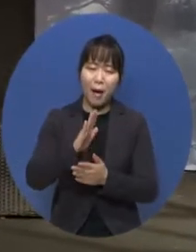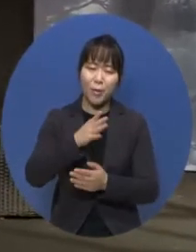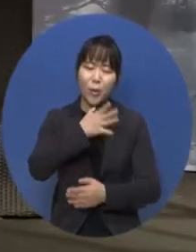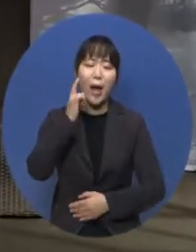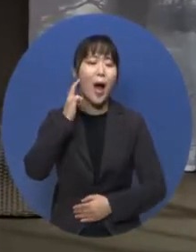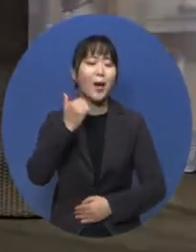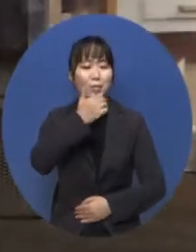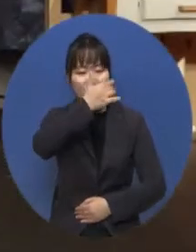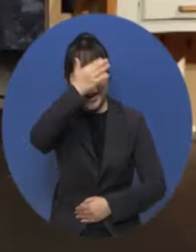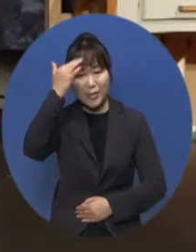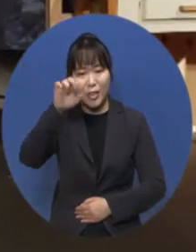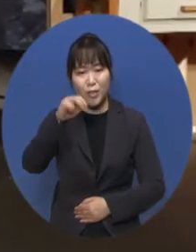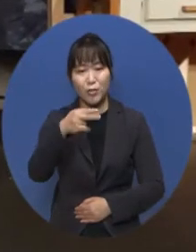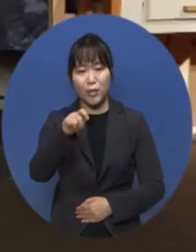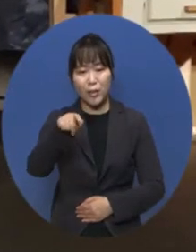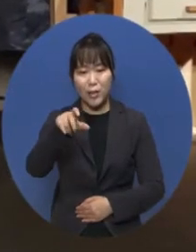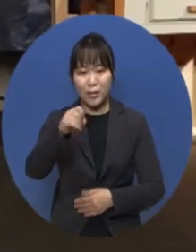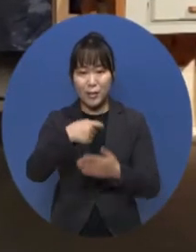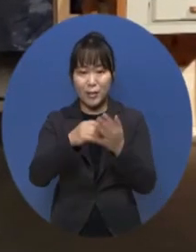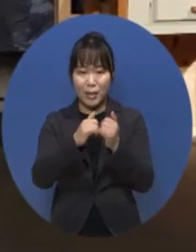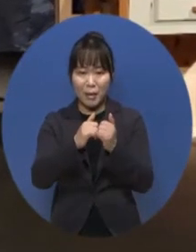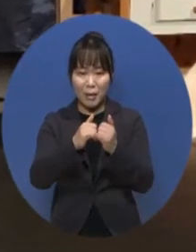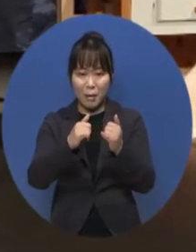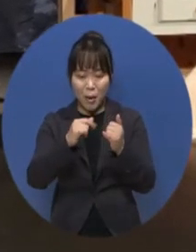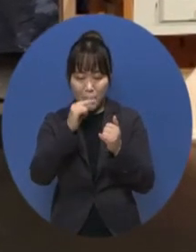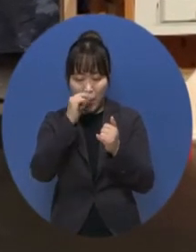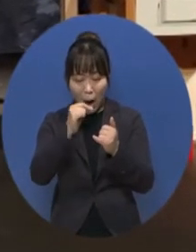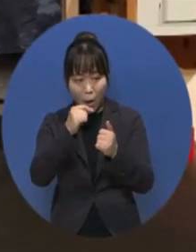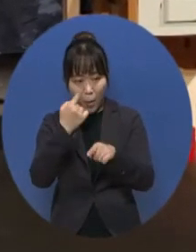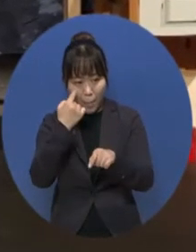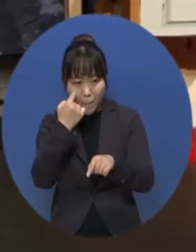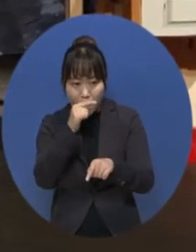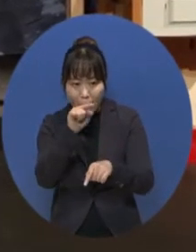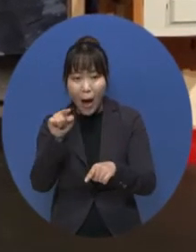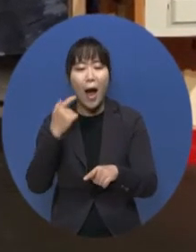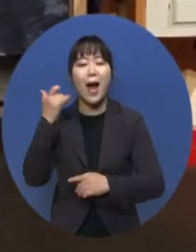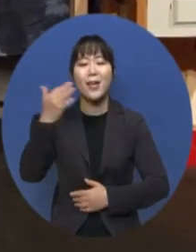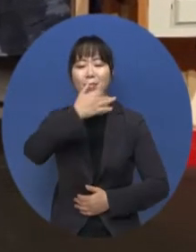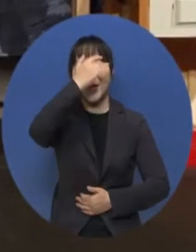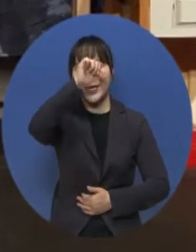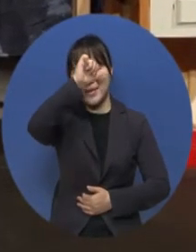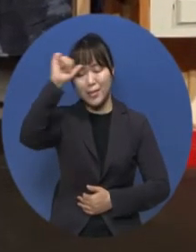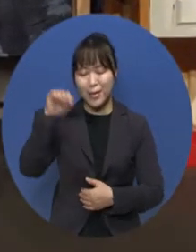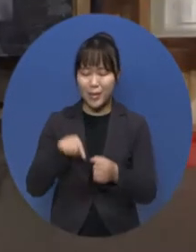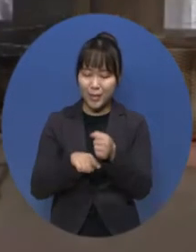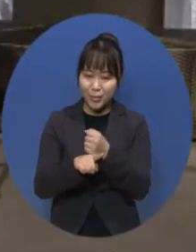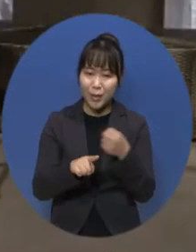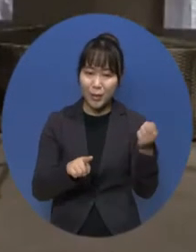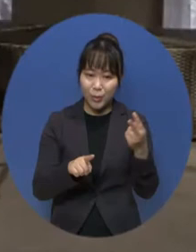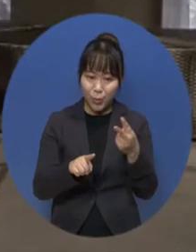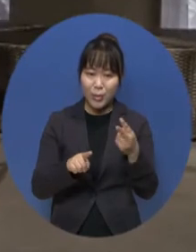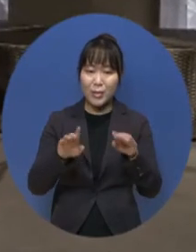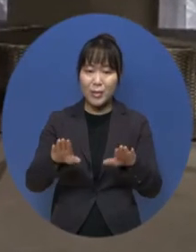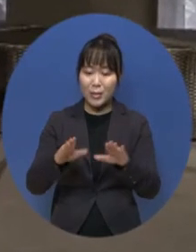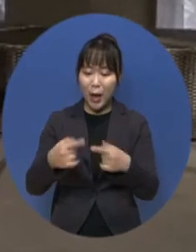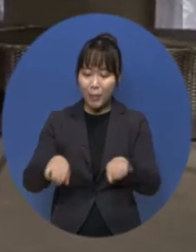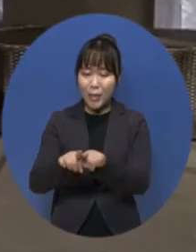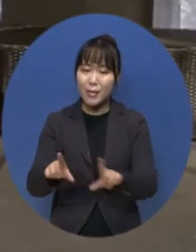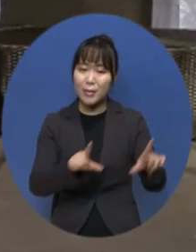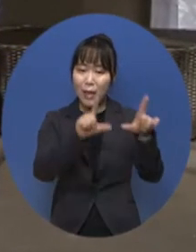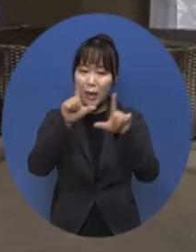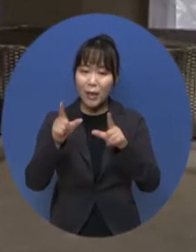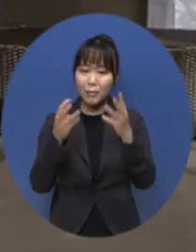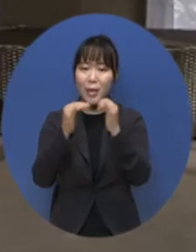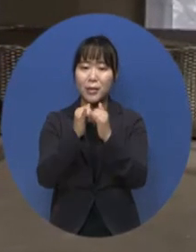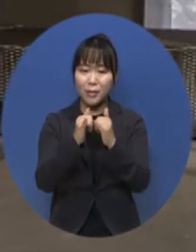아름다움을 윤대성 작가의 예리한 시선을 통해서 아름다운 인생의 의미와 동시대를 살아가는 많은